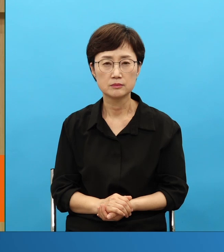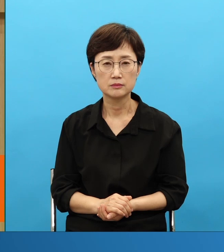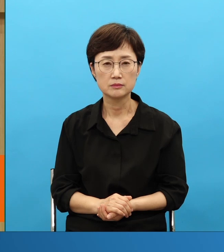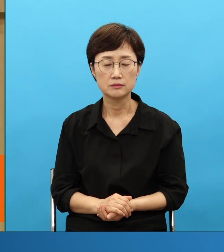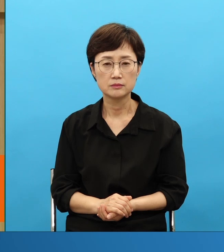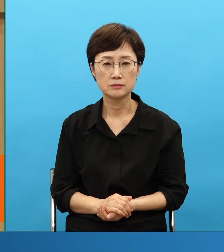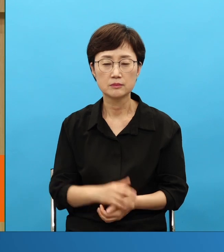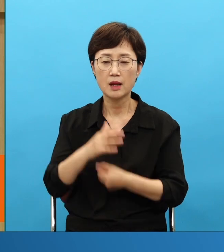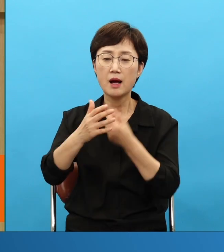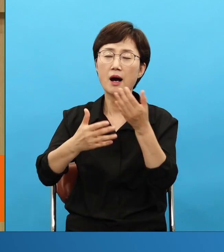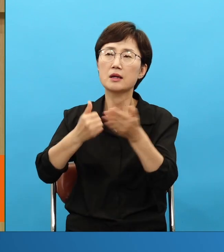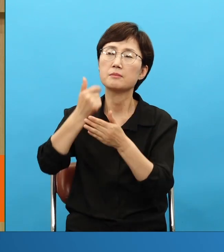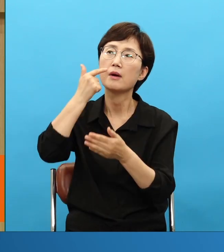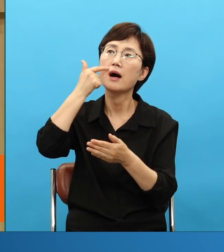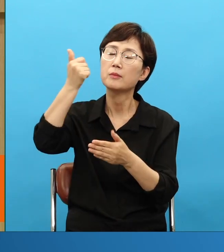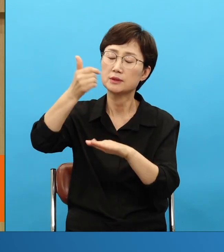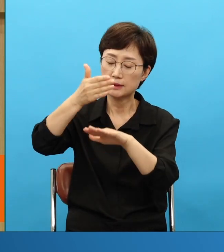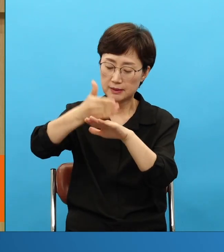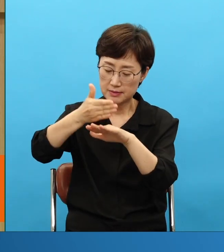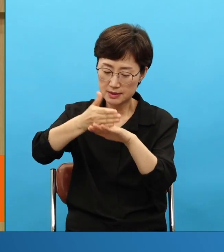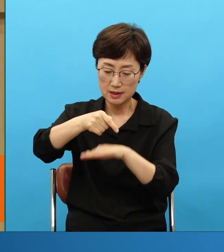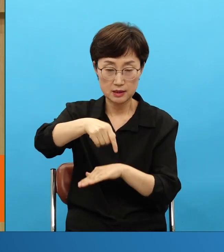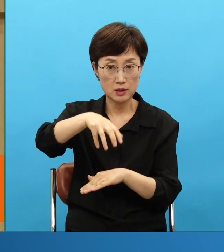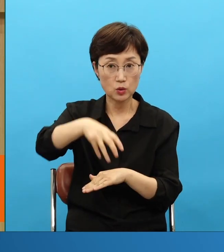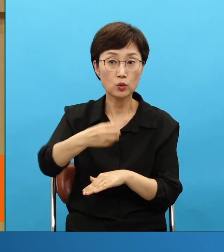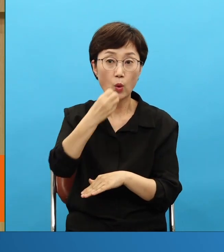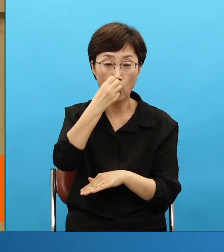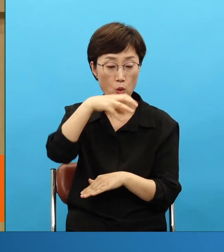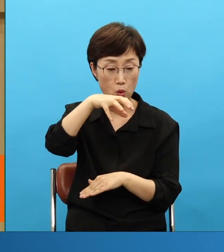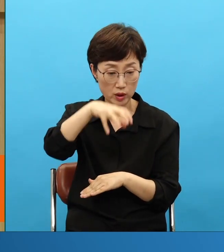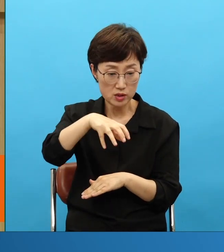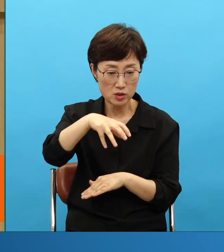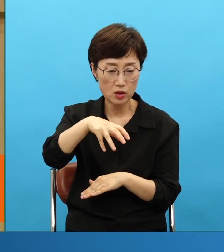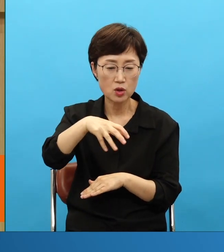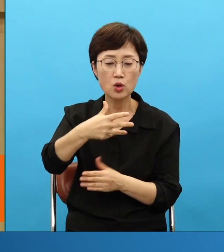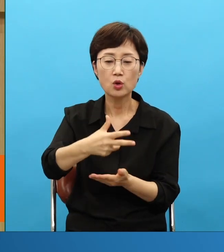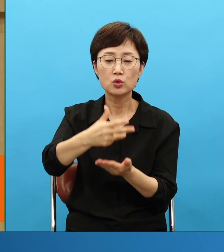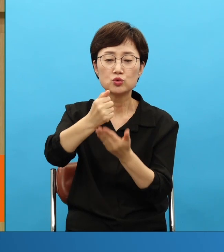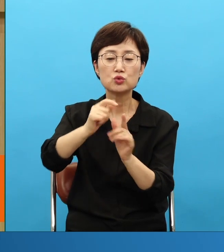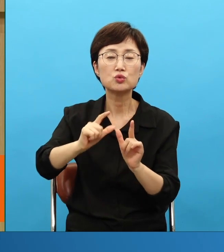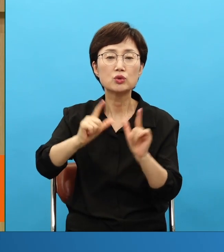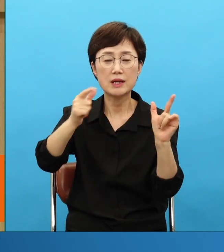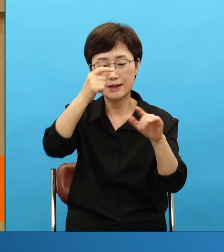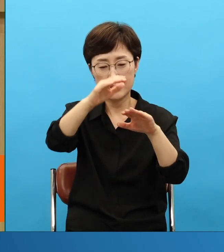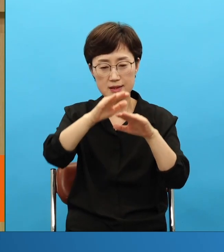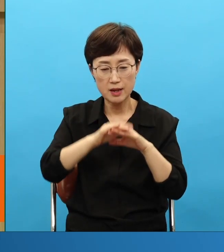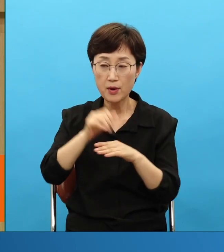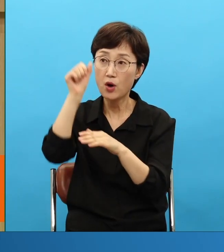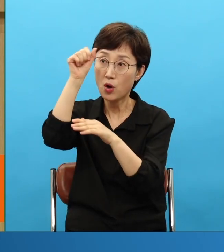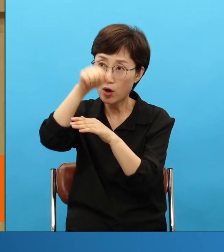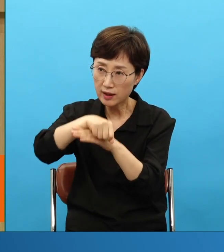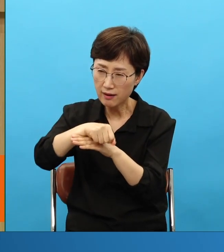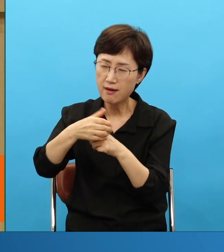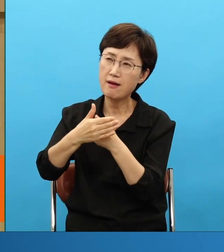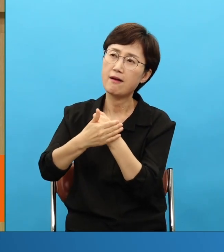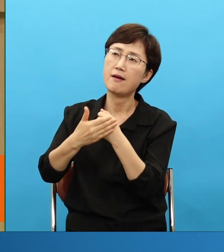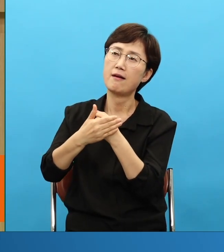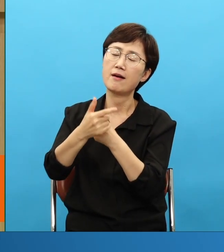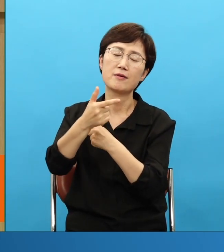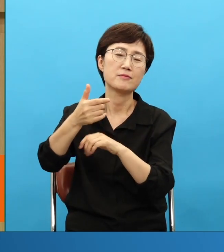your will. 사랑하는 하나님 아버지, 이곳에 홍콩에서 본부 주일 예배를 바치게 할 수 있도록 은혜를 베풀어 주셔서